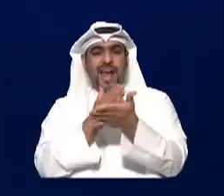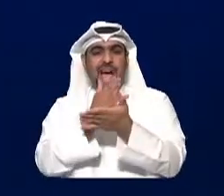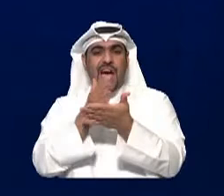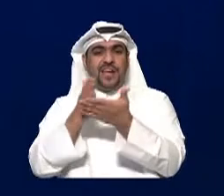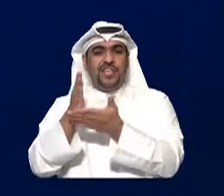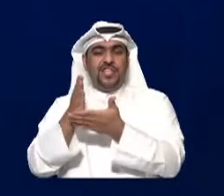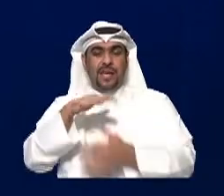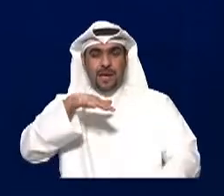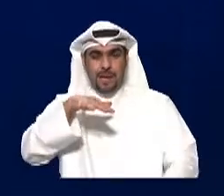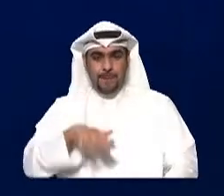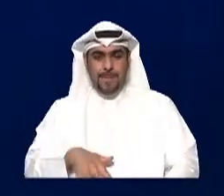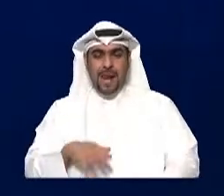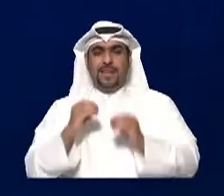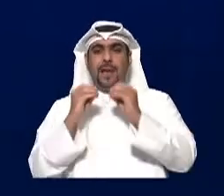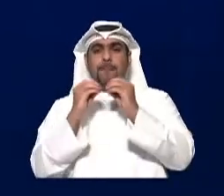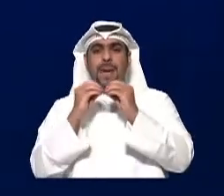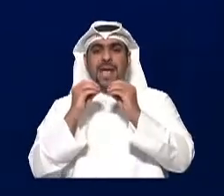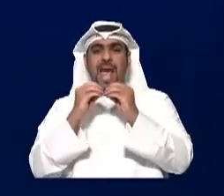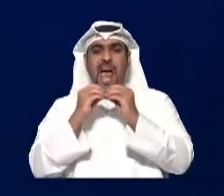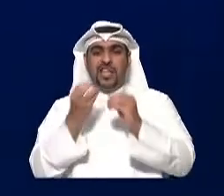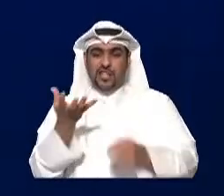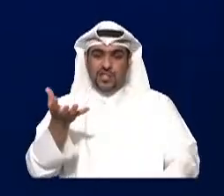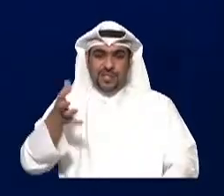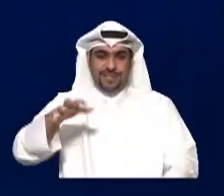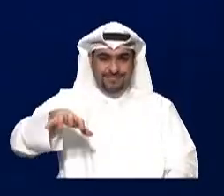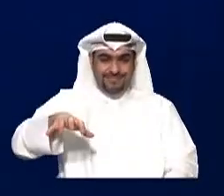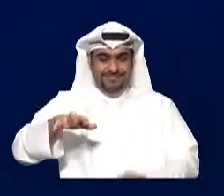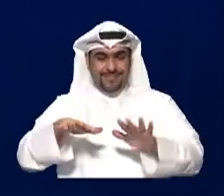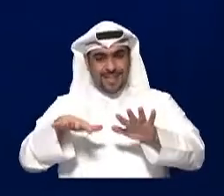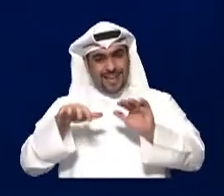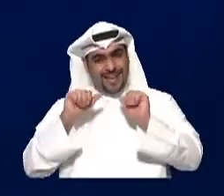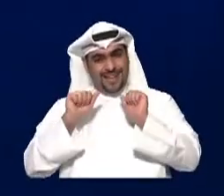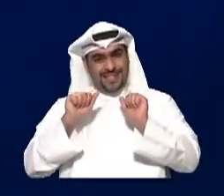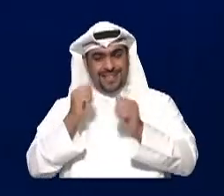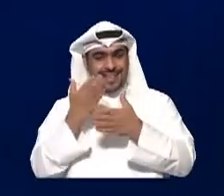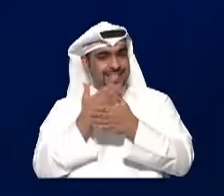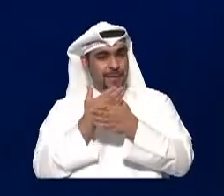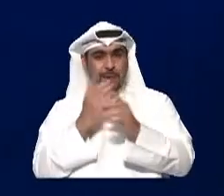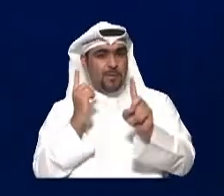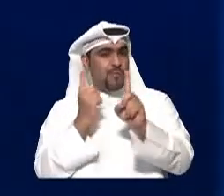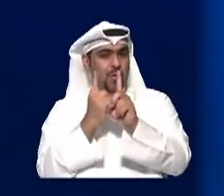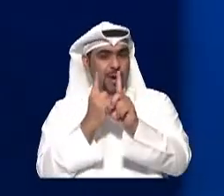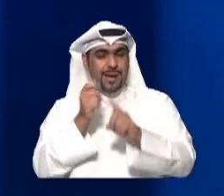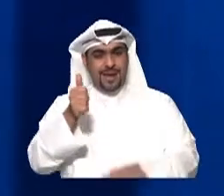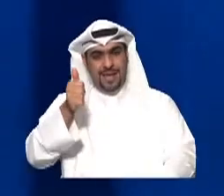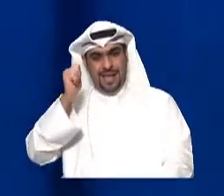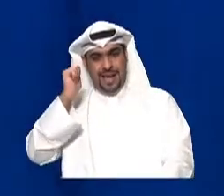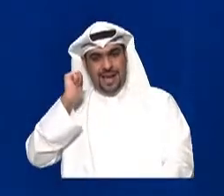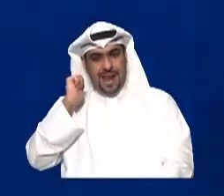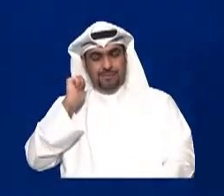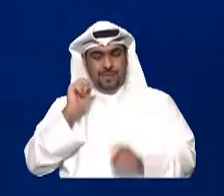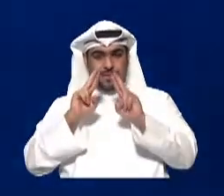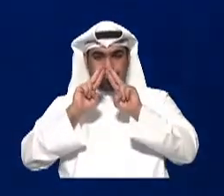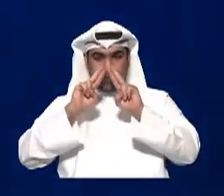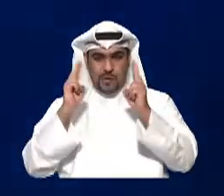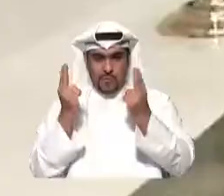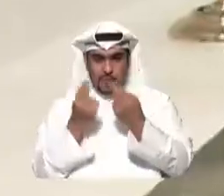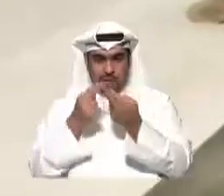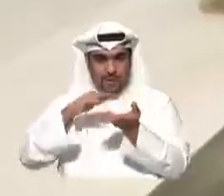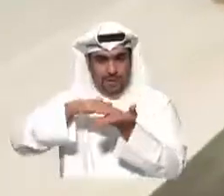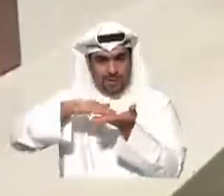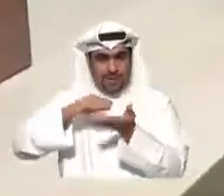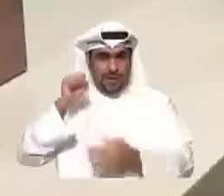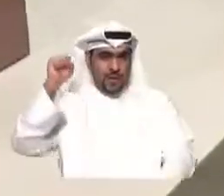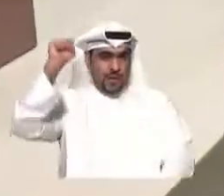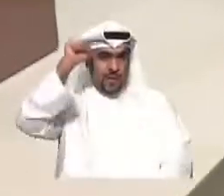عبد المؤمن وذلك على هامش المؤتمر الدولي آسيا الوسطى وجنوب آسيا. وتم خلال اللقاء استعراض